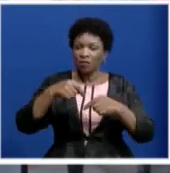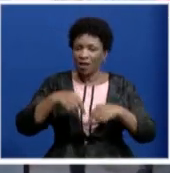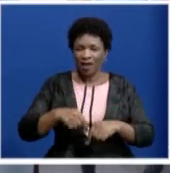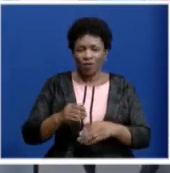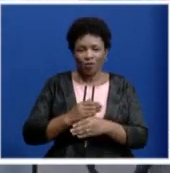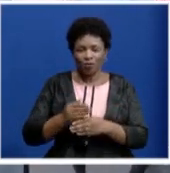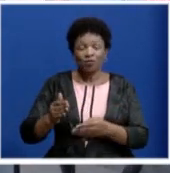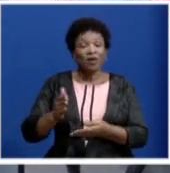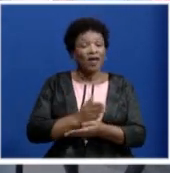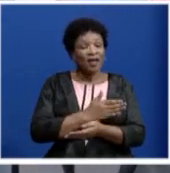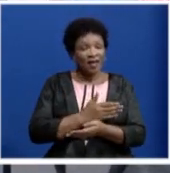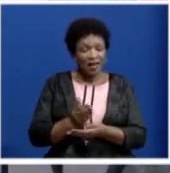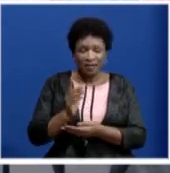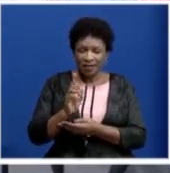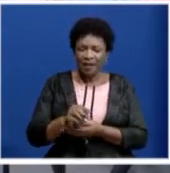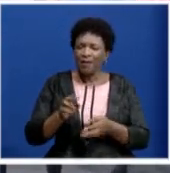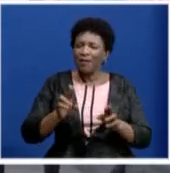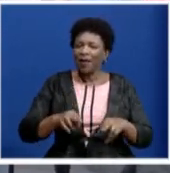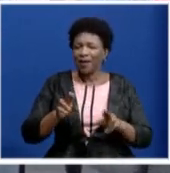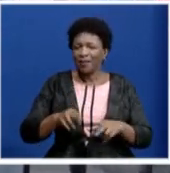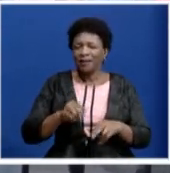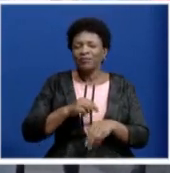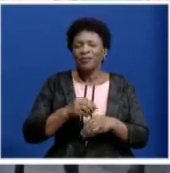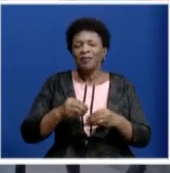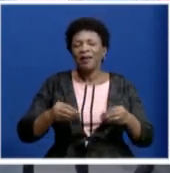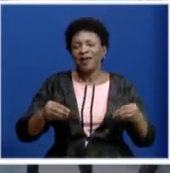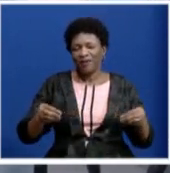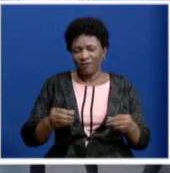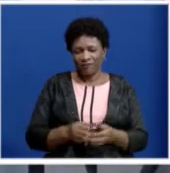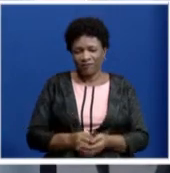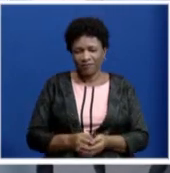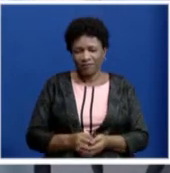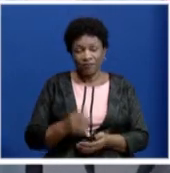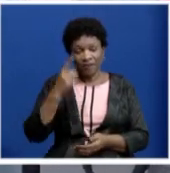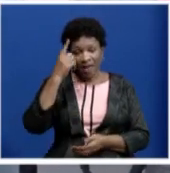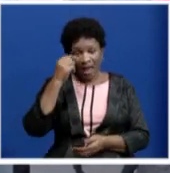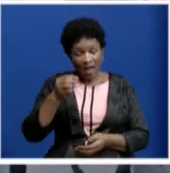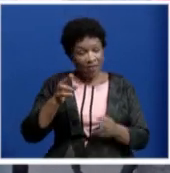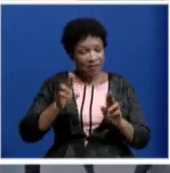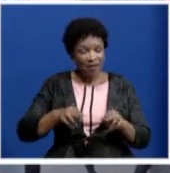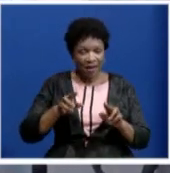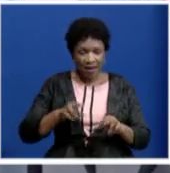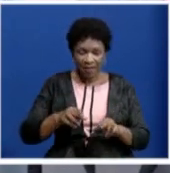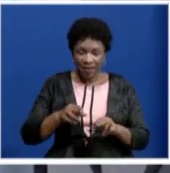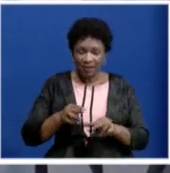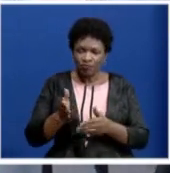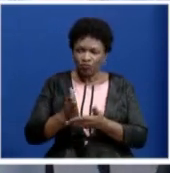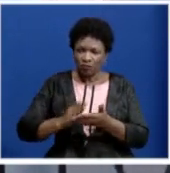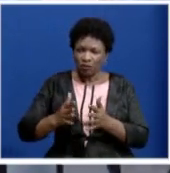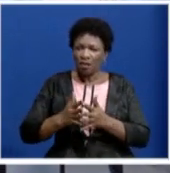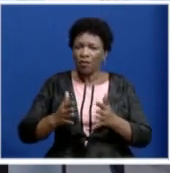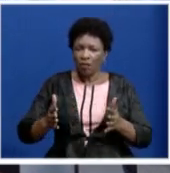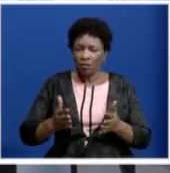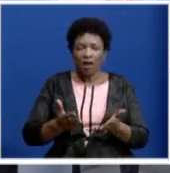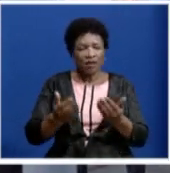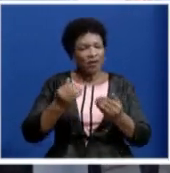uah imeko mahakam kwa muda mfu kidogo tuna mahak imza kwa sehemu kubwa